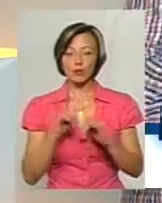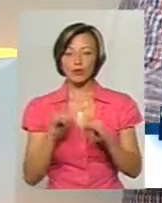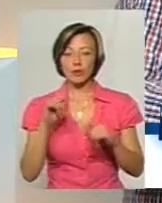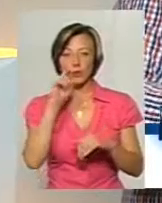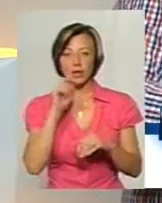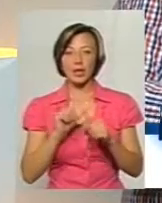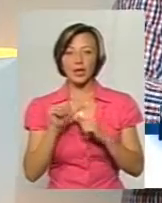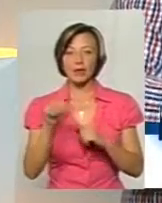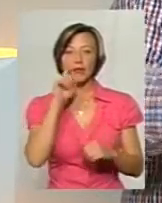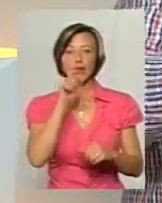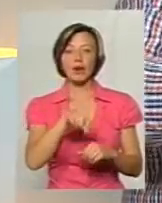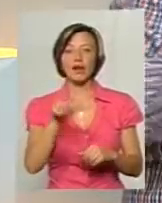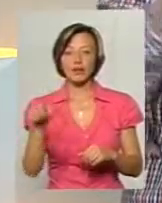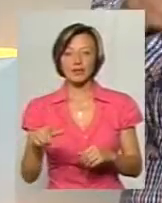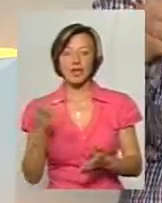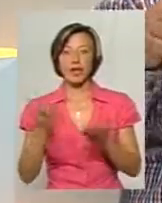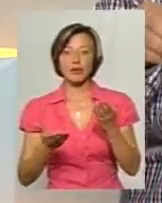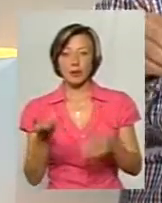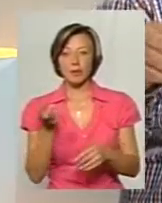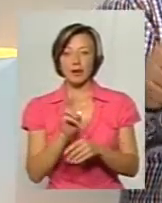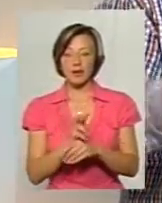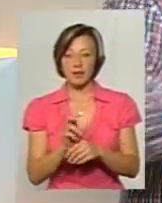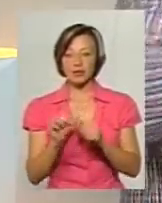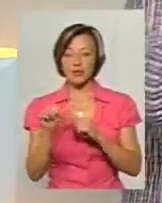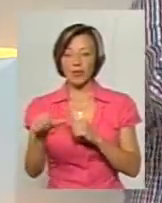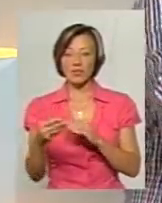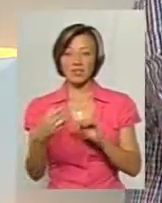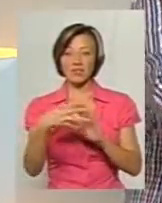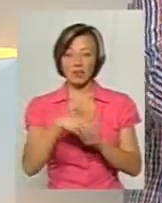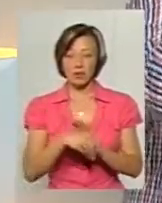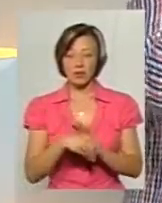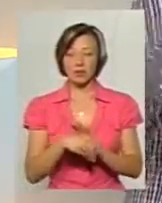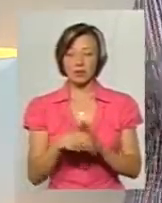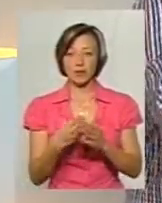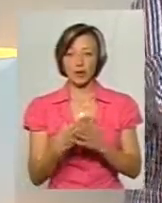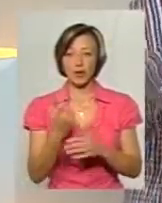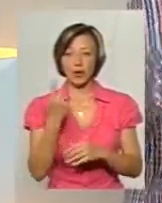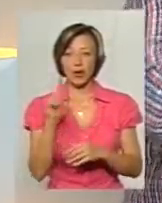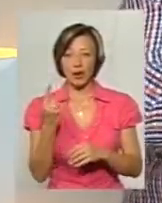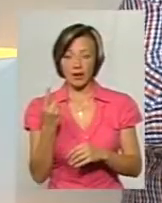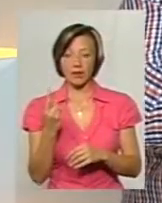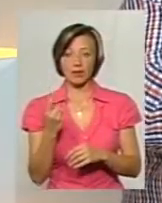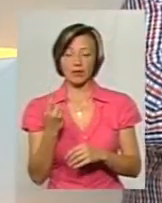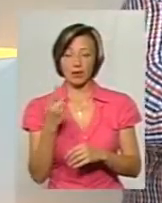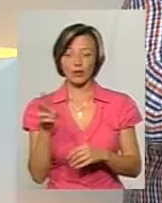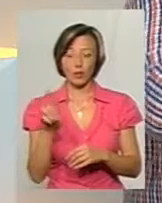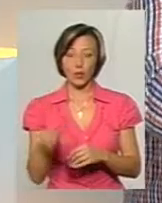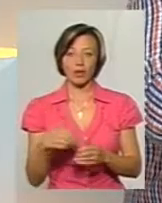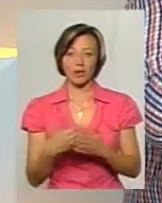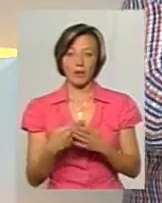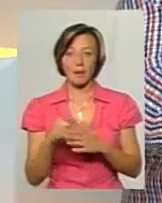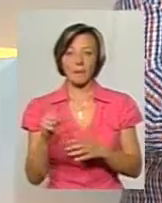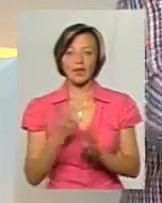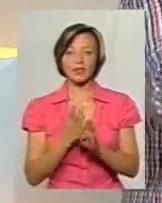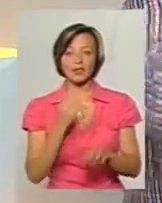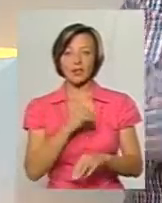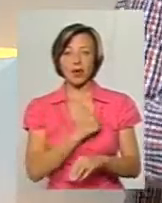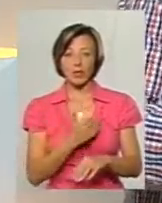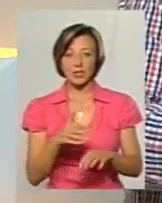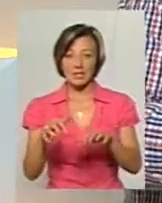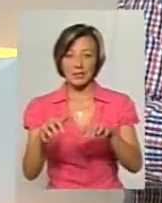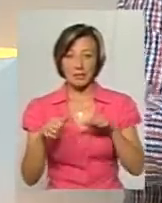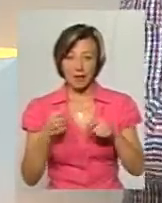крім українців. Бо навіть якщо прийде зовнішній інвестор, він вложить там одну гривню або один долар, да? Перш за все він захоче